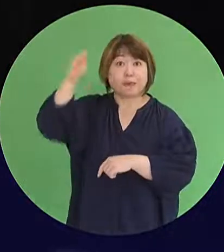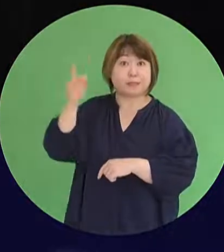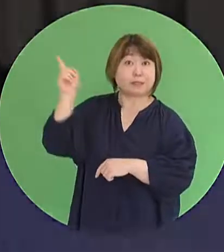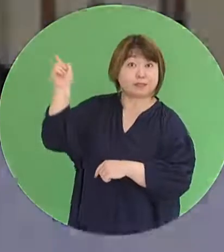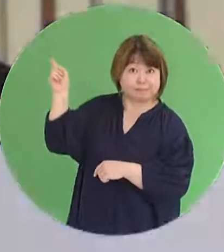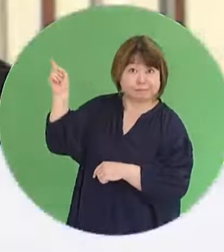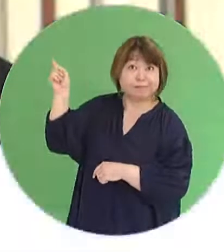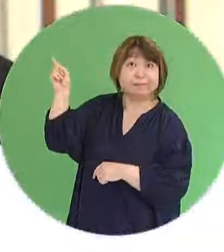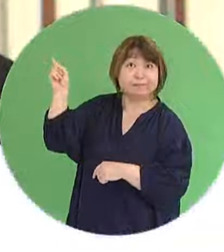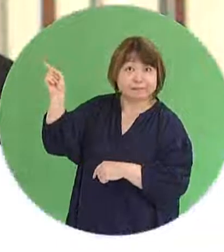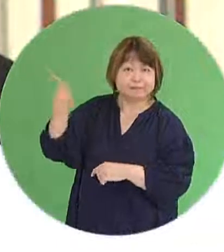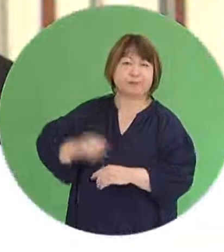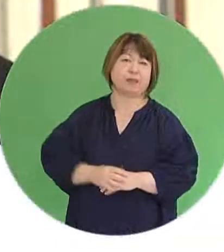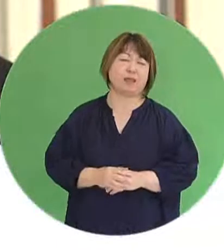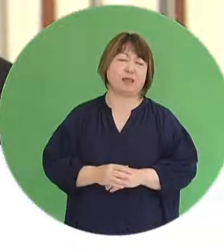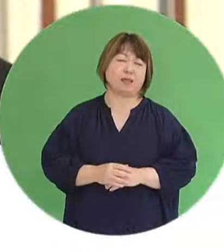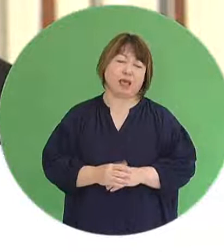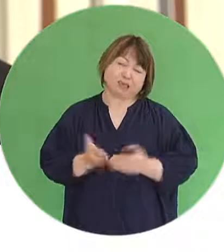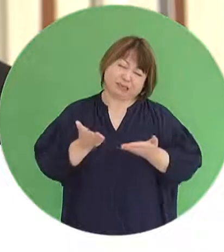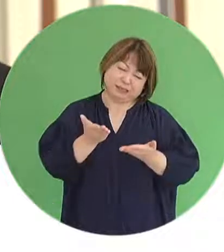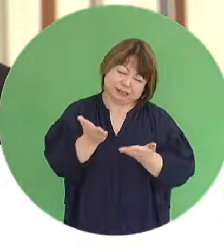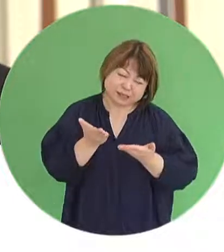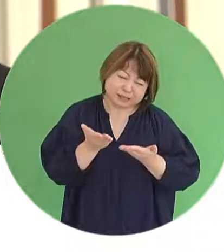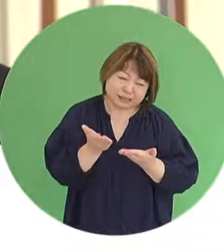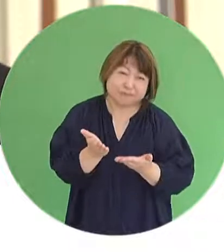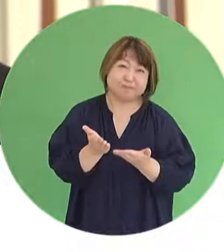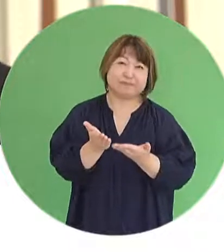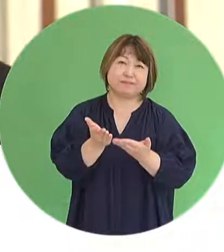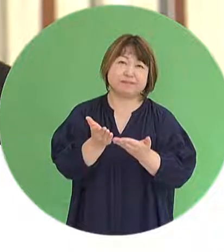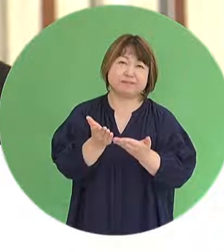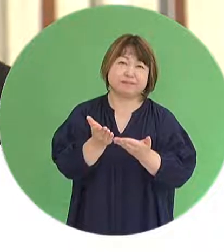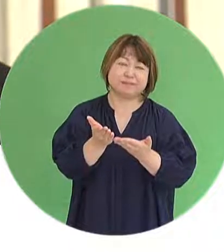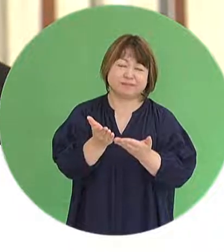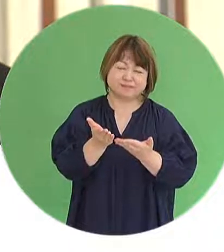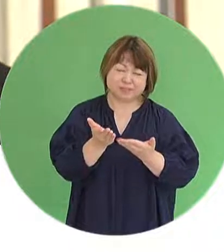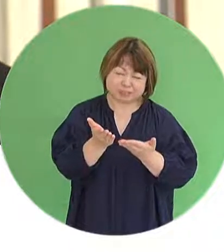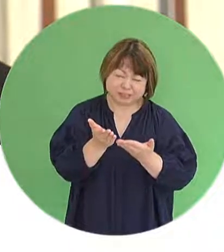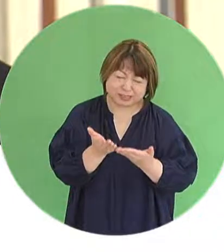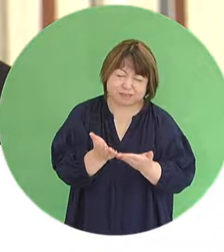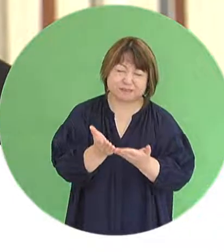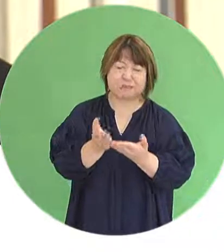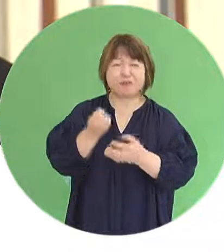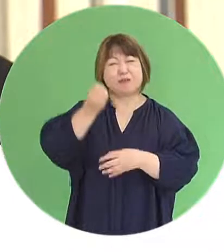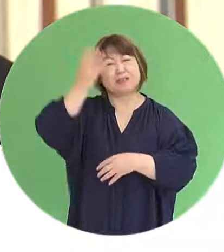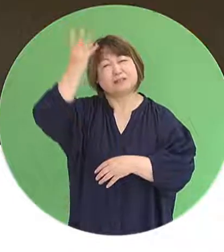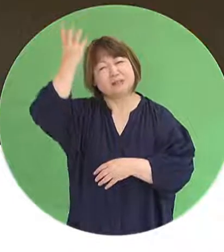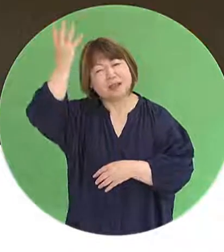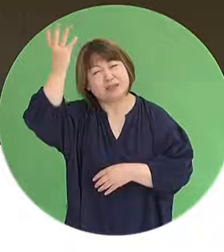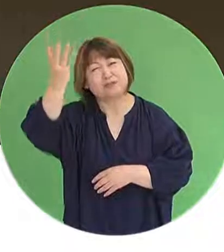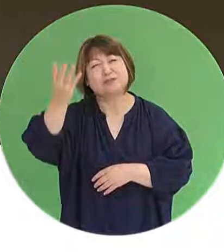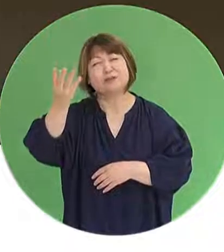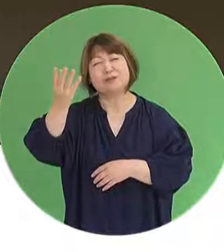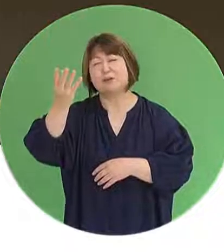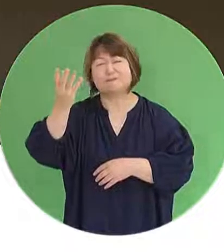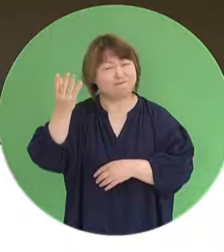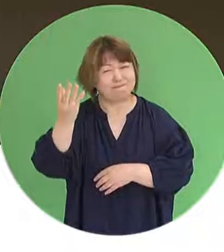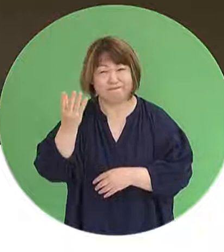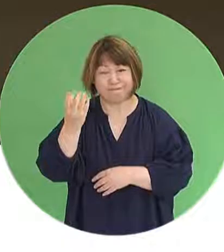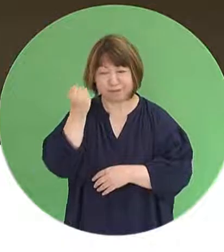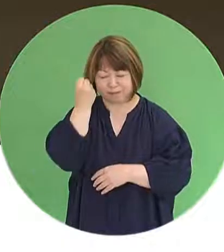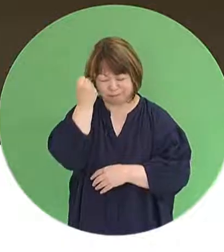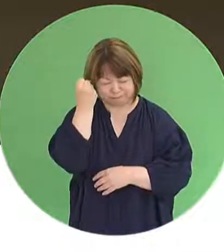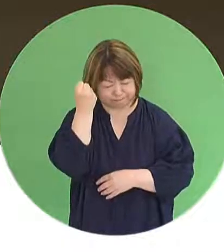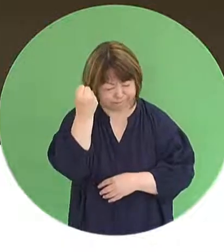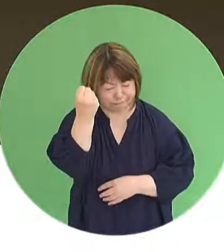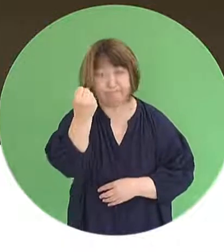ました。 やっぱ年月は記憶の風化っていうのを本当に押し付けてきてます。忘れてしまったらダメな